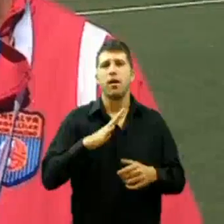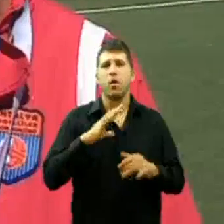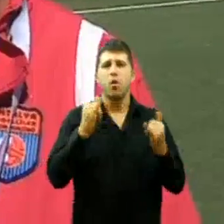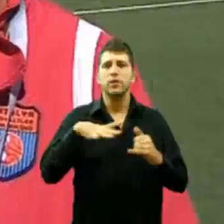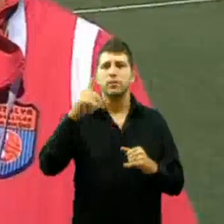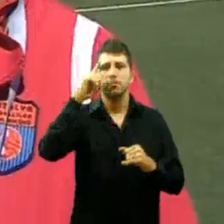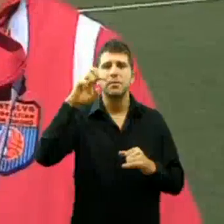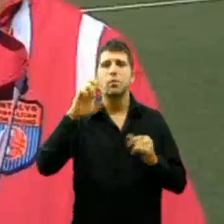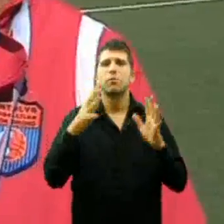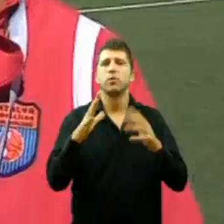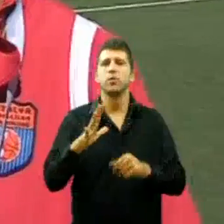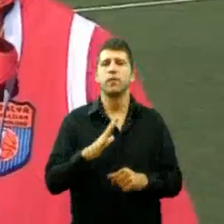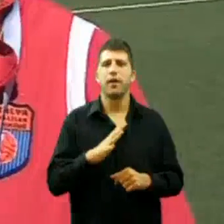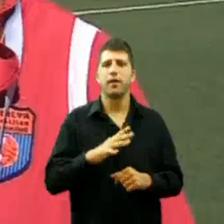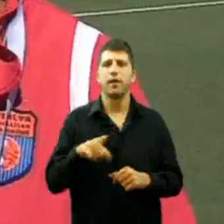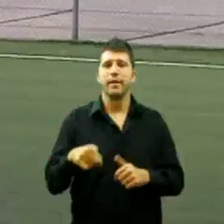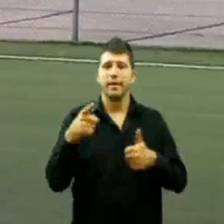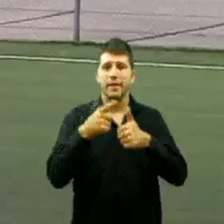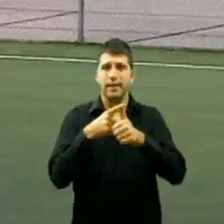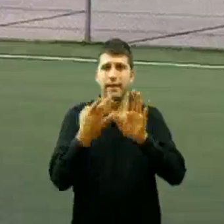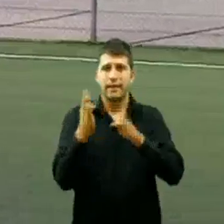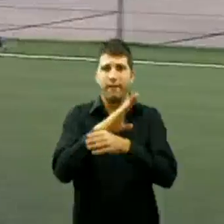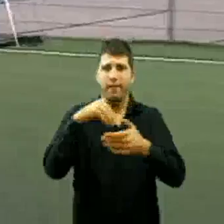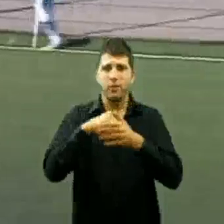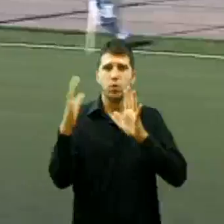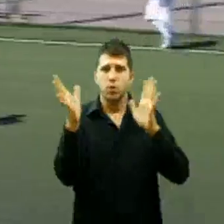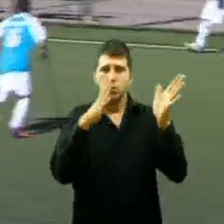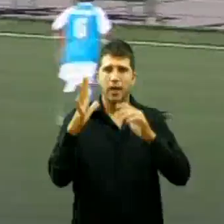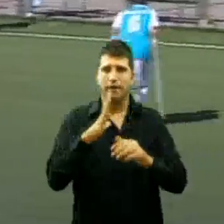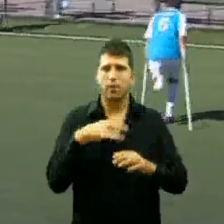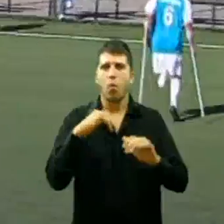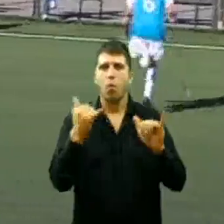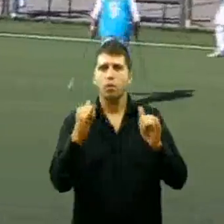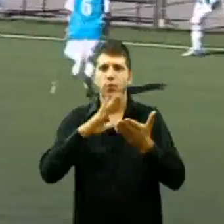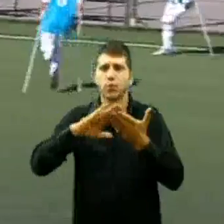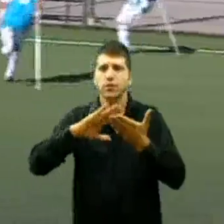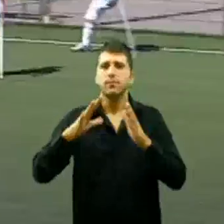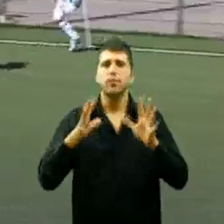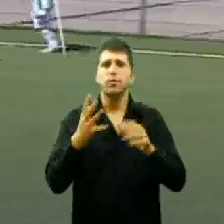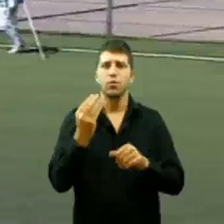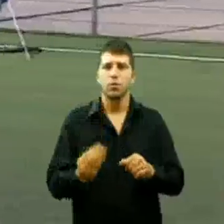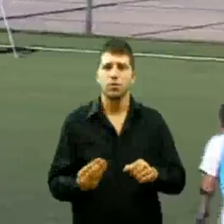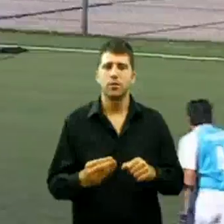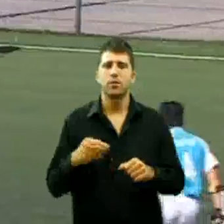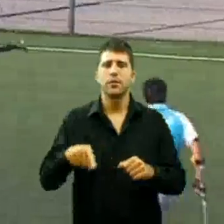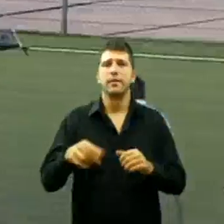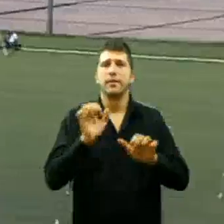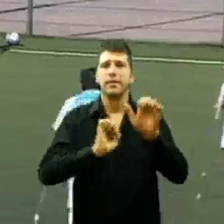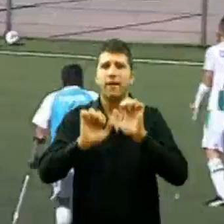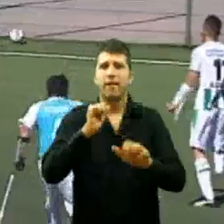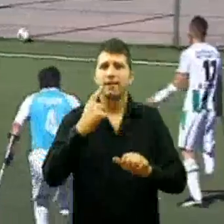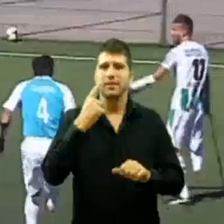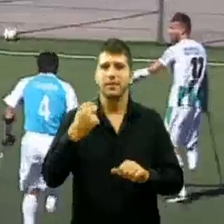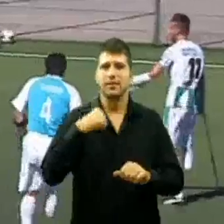etkileniyorlar. Birinci yarıda rüzgarın aşırı etkisi maç de. Maç görüntüleri eşliğinde bozdu. Röportaj devam ediyor. Defasta işte stoper olarak görev verdiğim